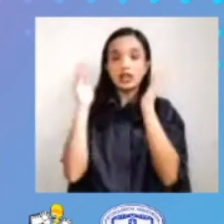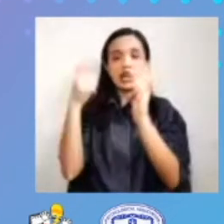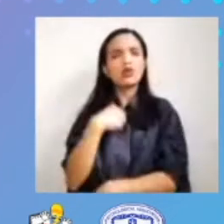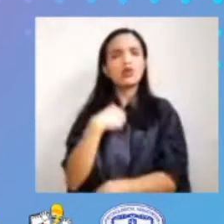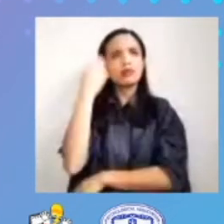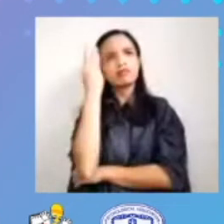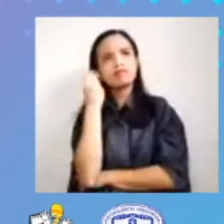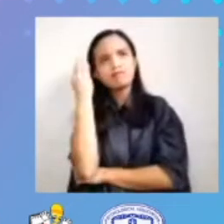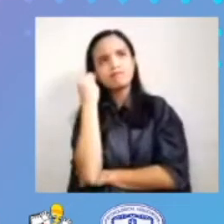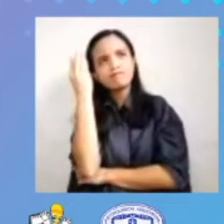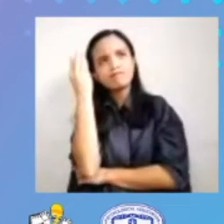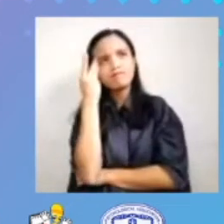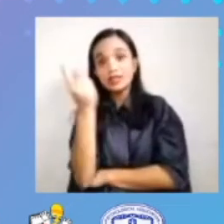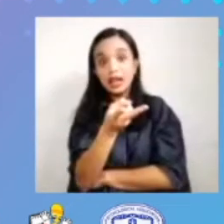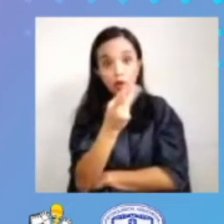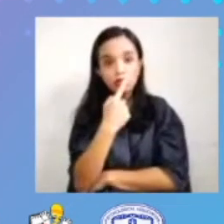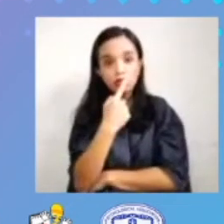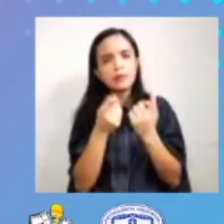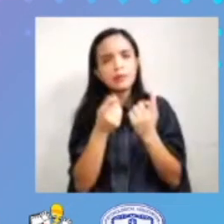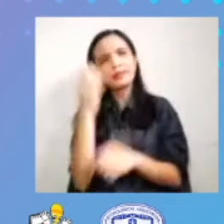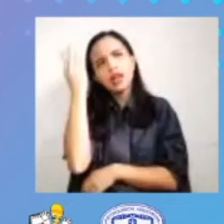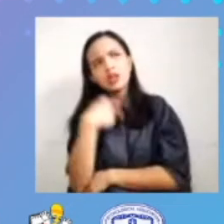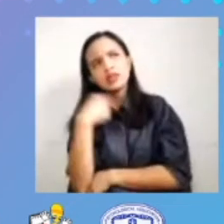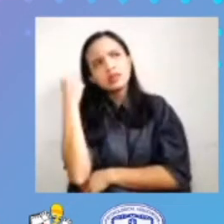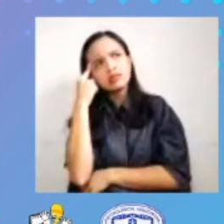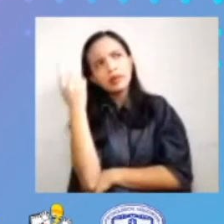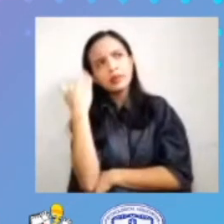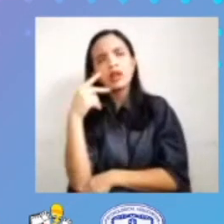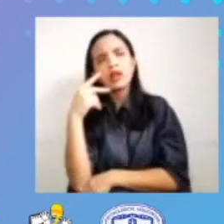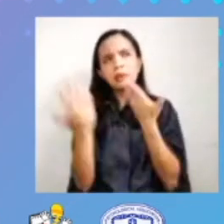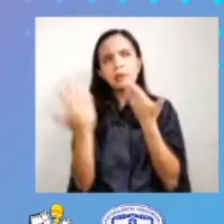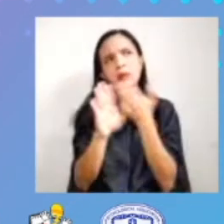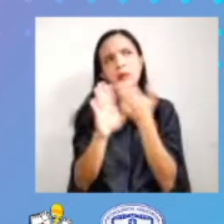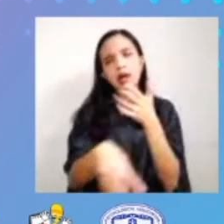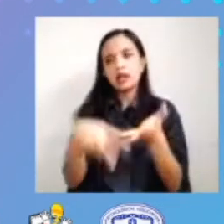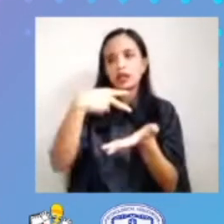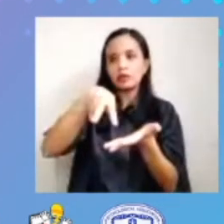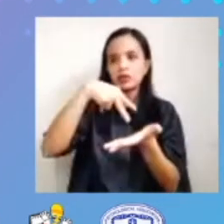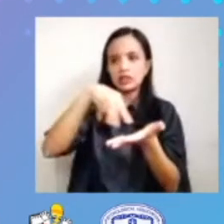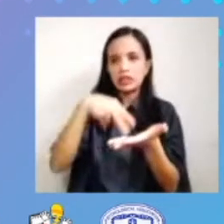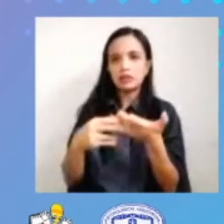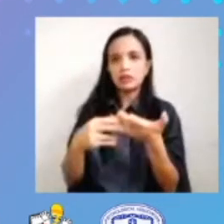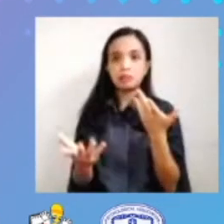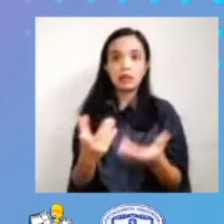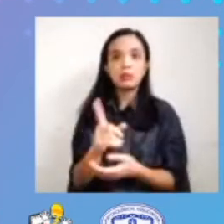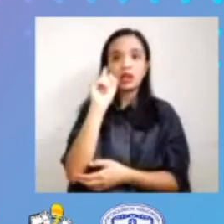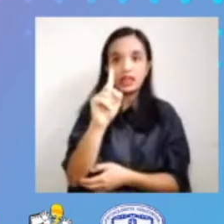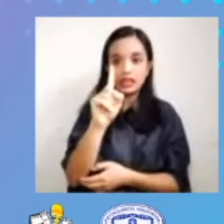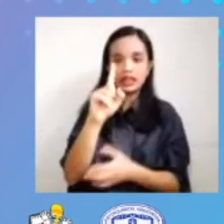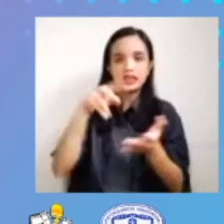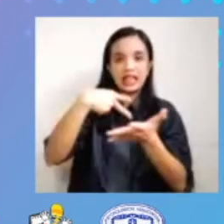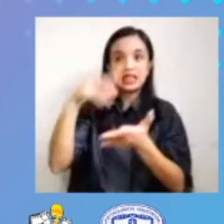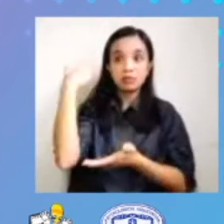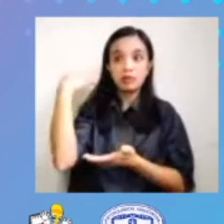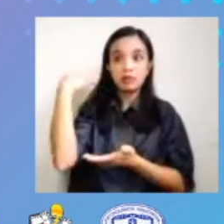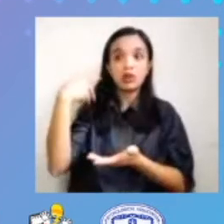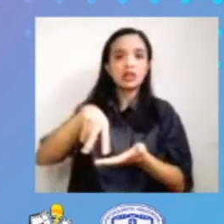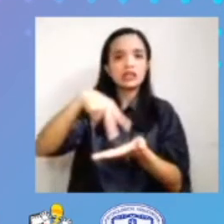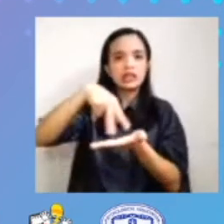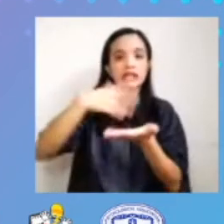importante nag-exercise sila sa morning. Kasi na-form na yung habit na yon. Pag na-form na yung habit na yon, when you do it,